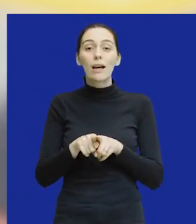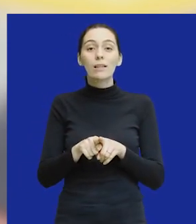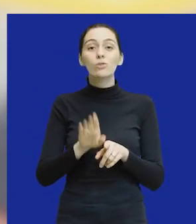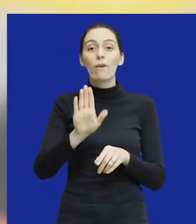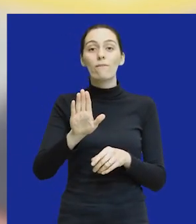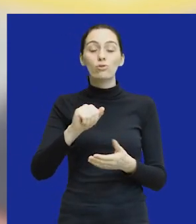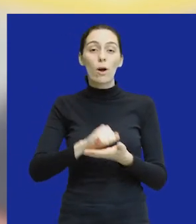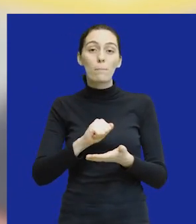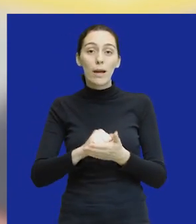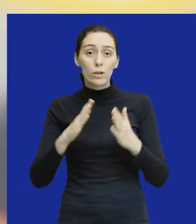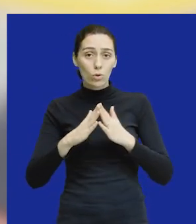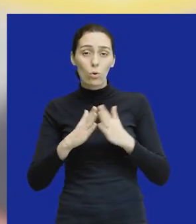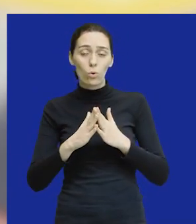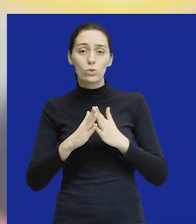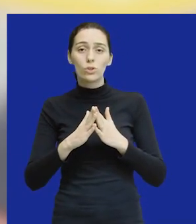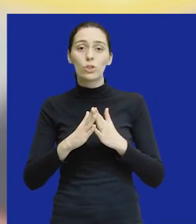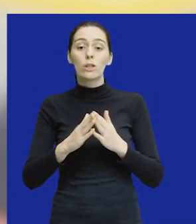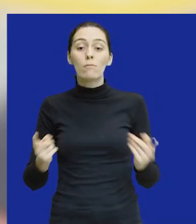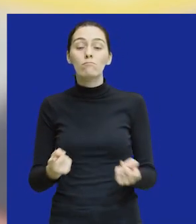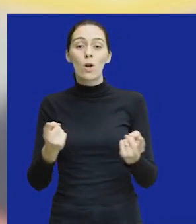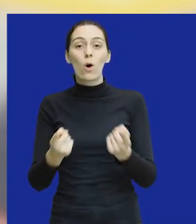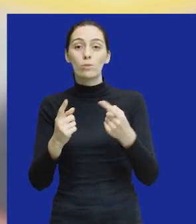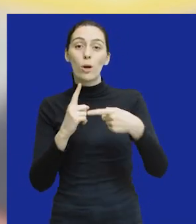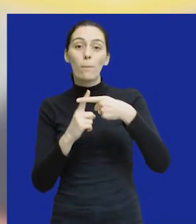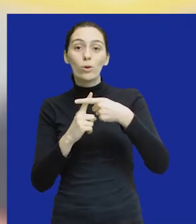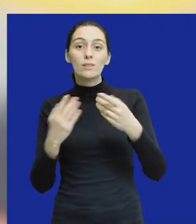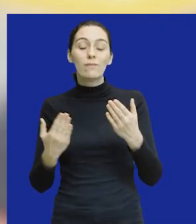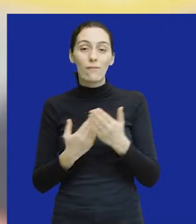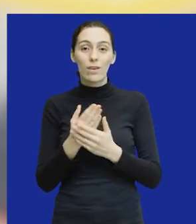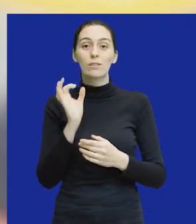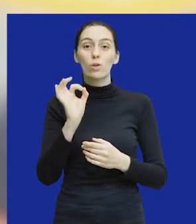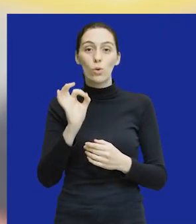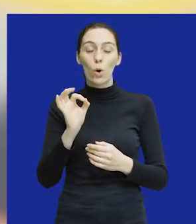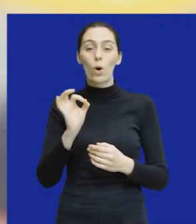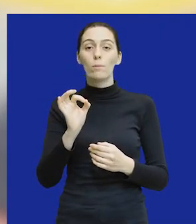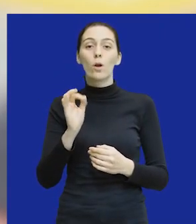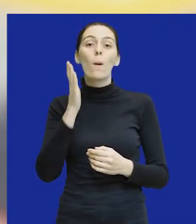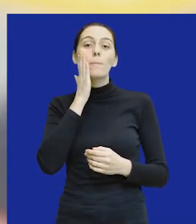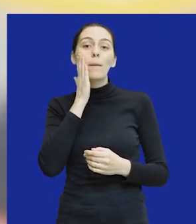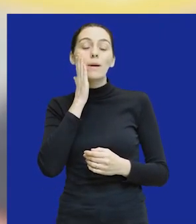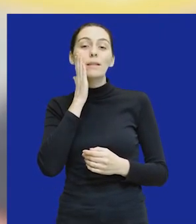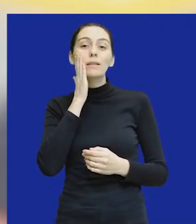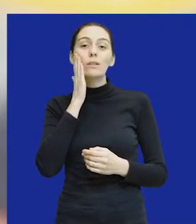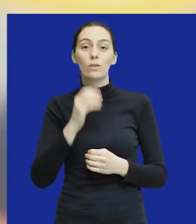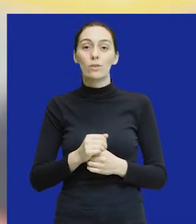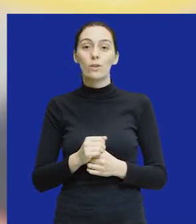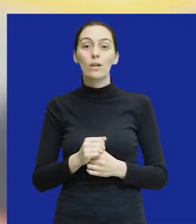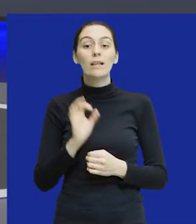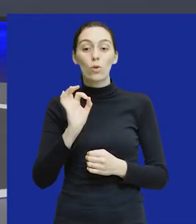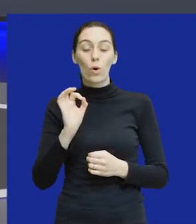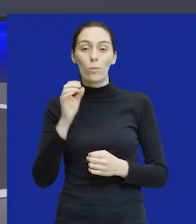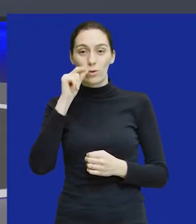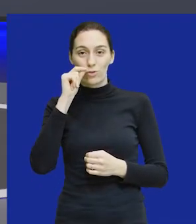susret, ali isto tako vašoj medijskoj kući da promiče pozitivne vijesti, ono dobro,